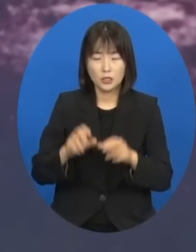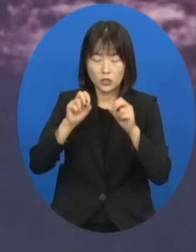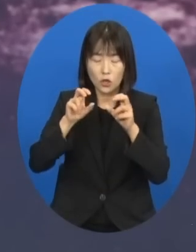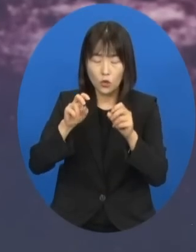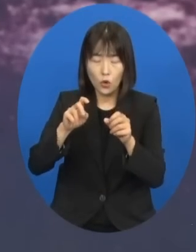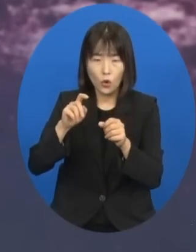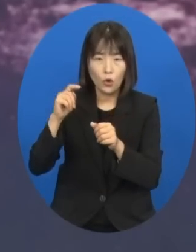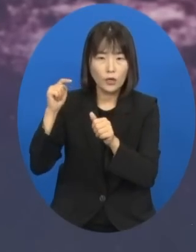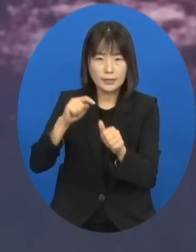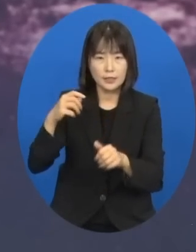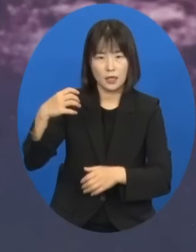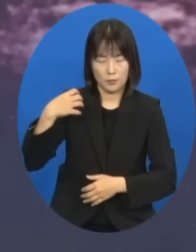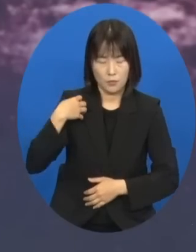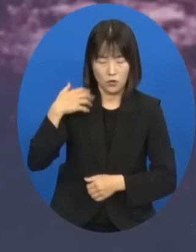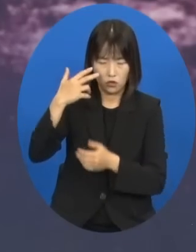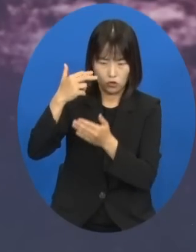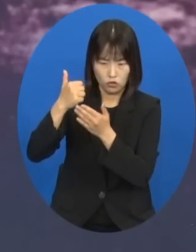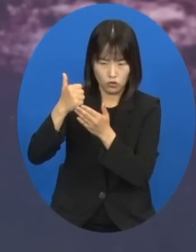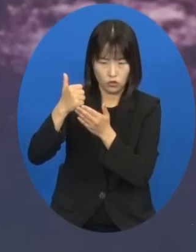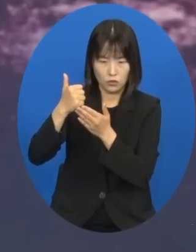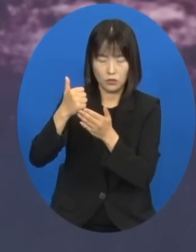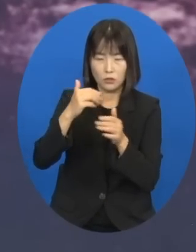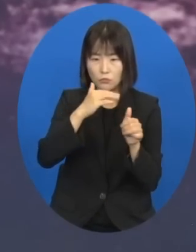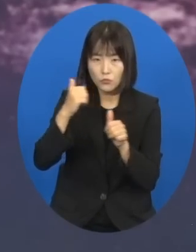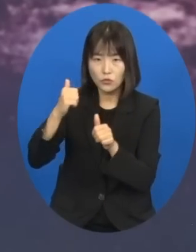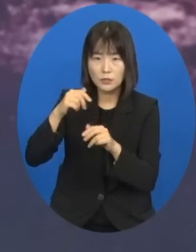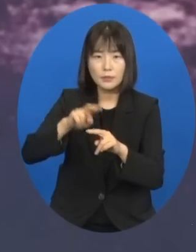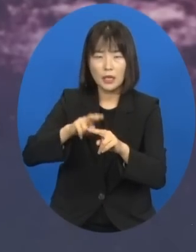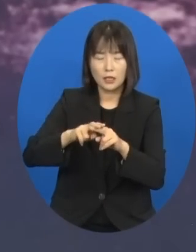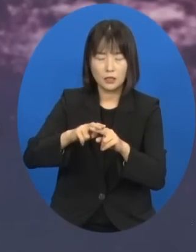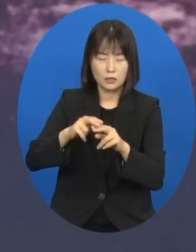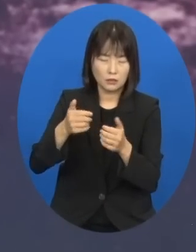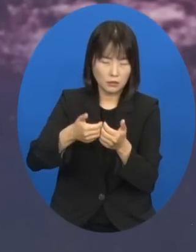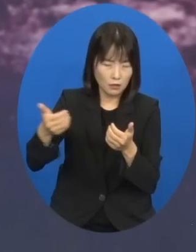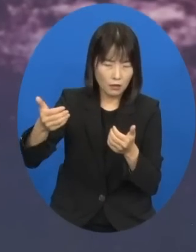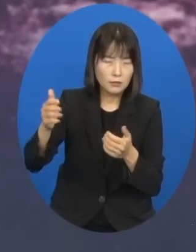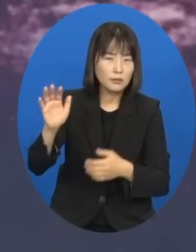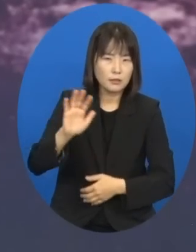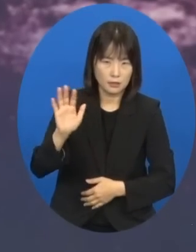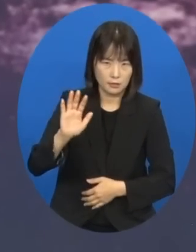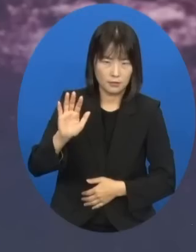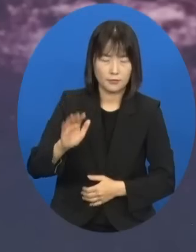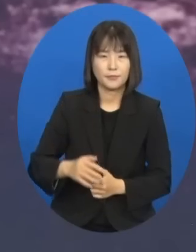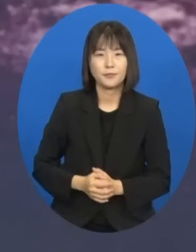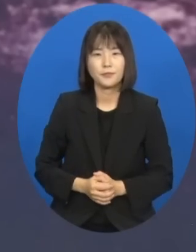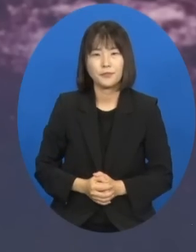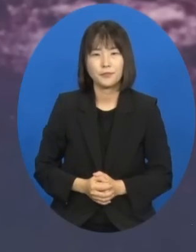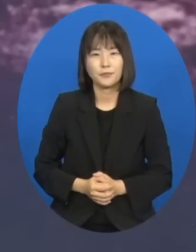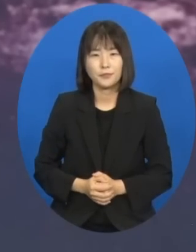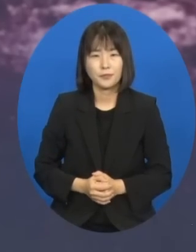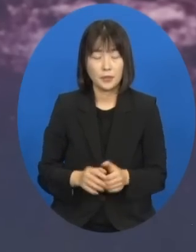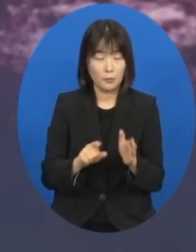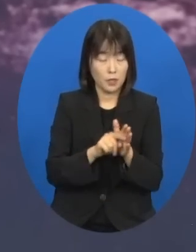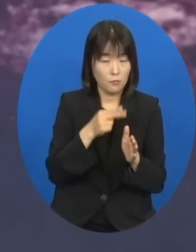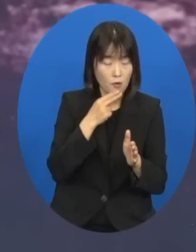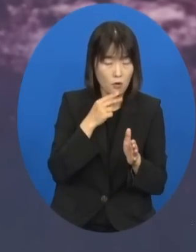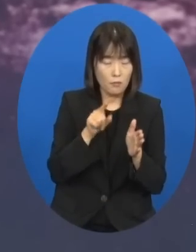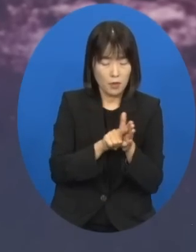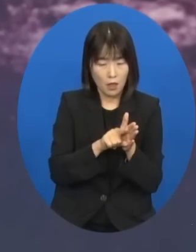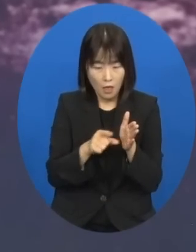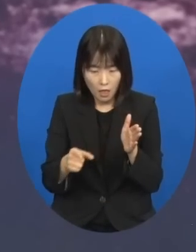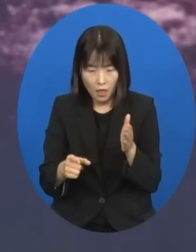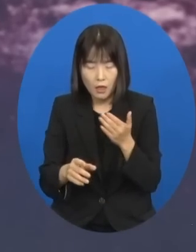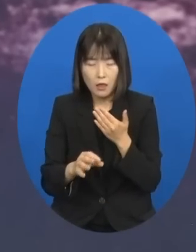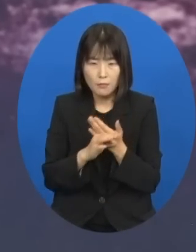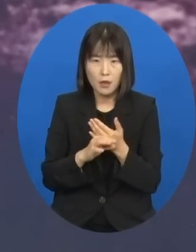사명과 주의 부르심의 자리를 떠나지 않았다는 것이 다르다는 거예요. 보통 믿음이 없거나 연약하면